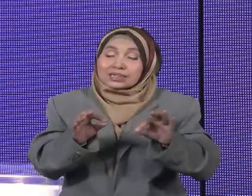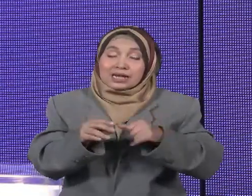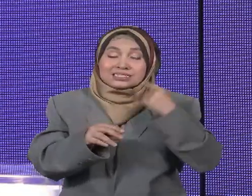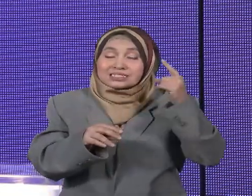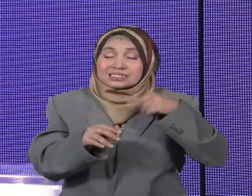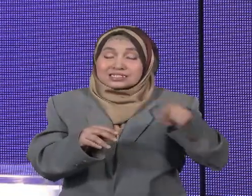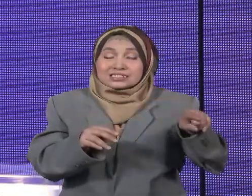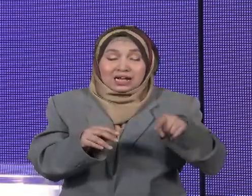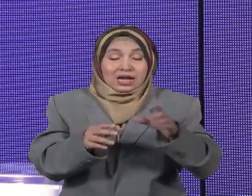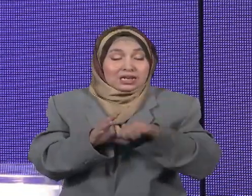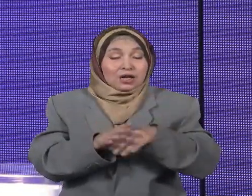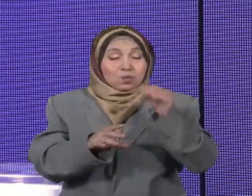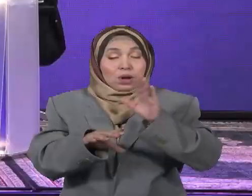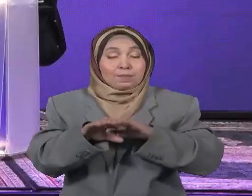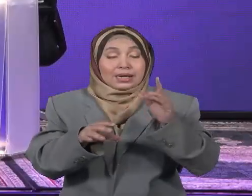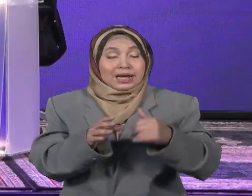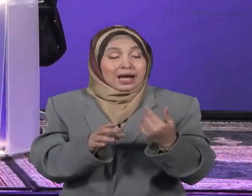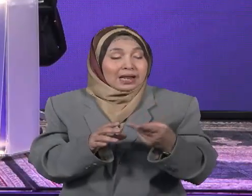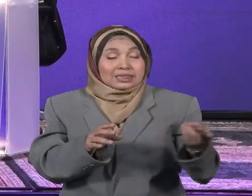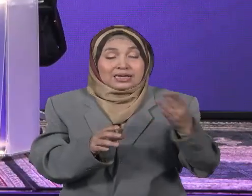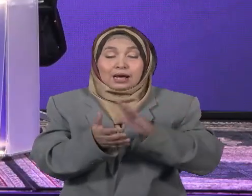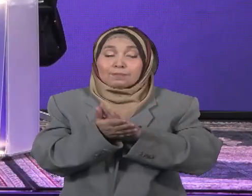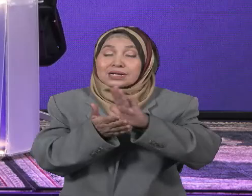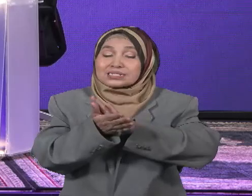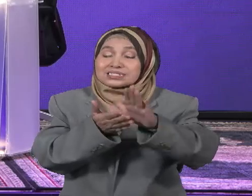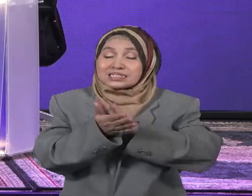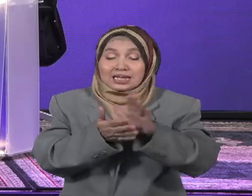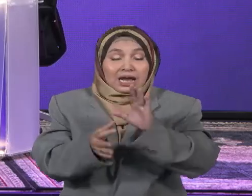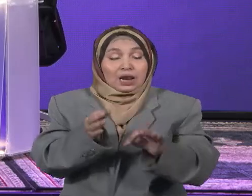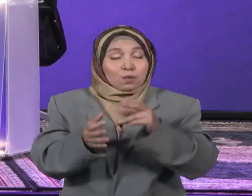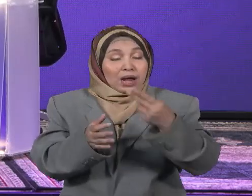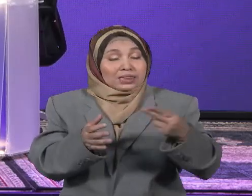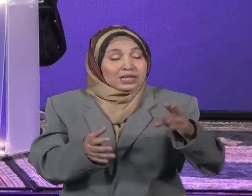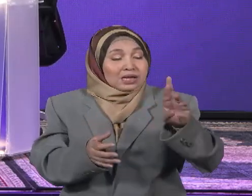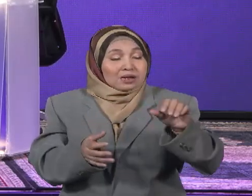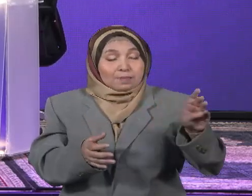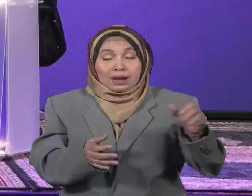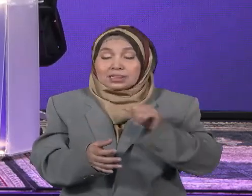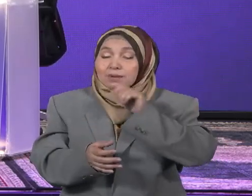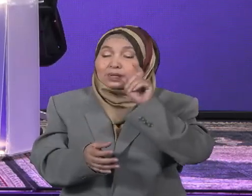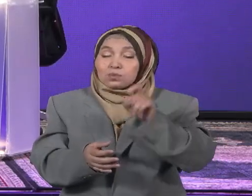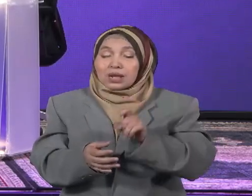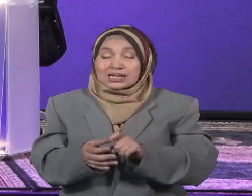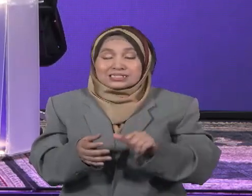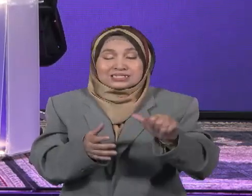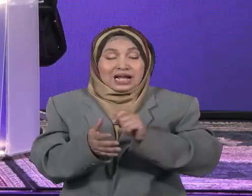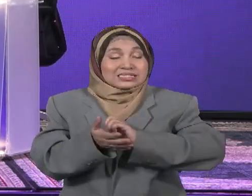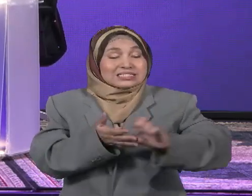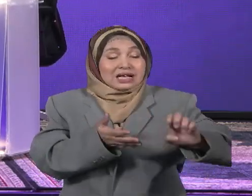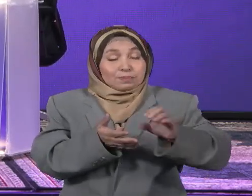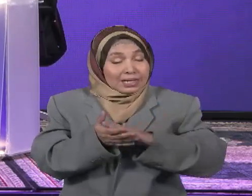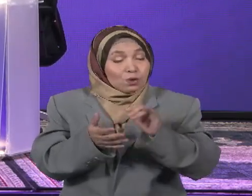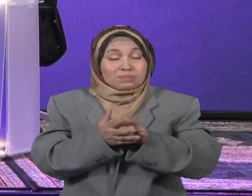hanya keluar pada harta yang bersih. Yeah. Jadi kalau harta riba, tak payah zakat. Kan? Itu memang kena buang je.